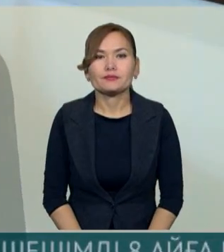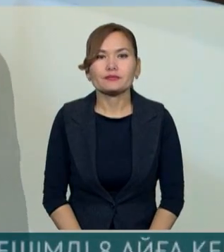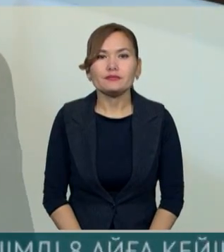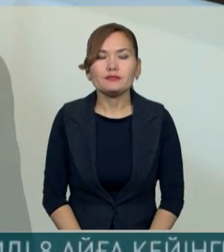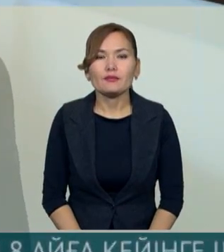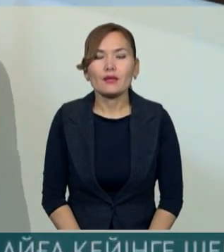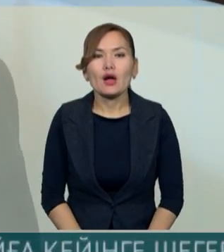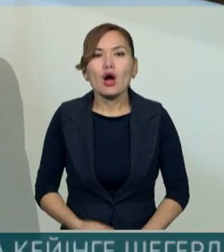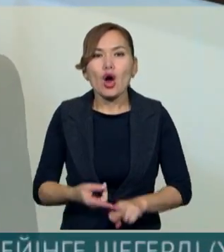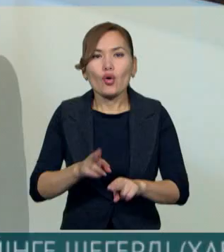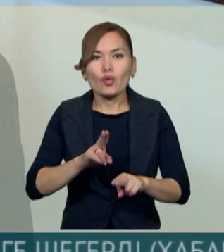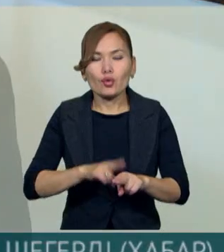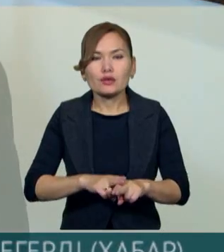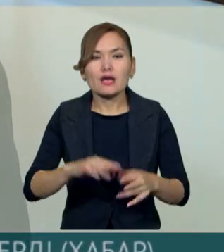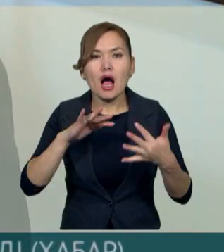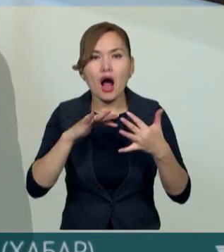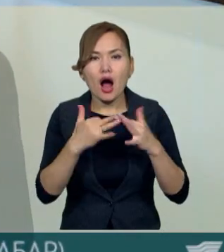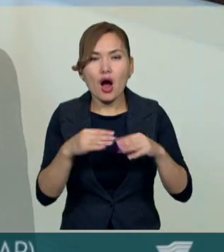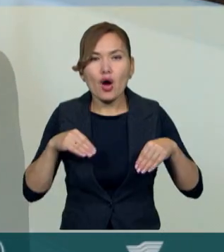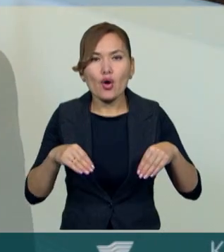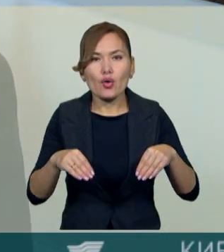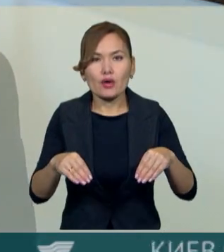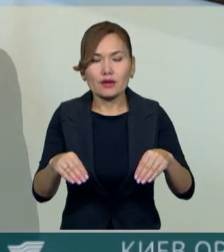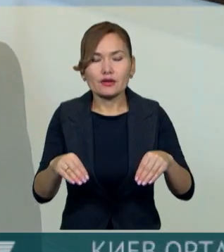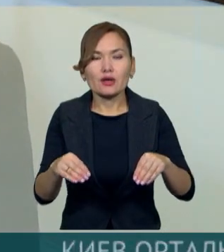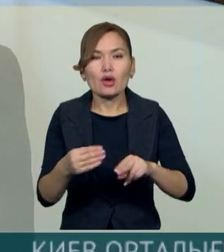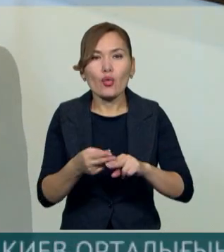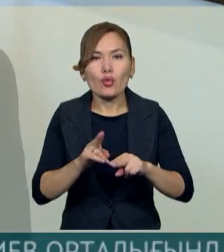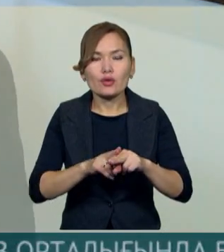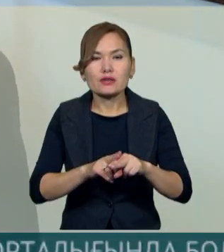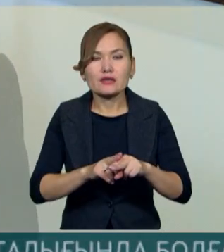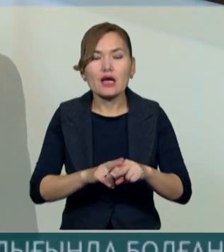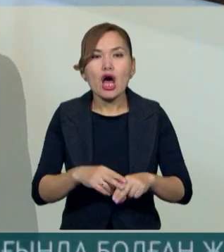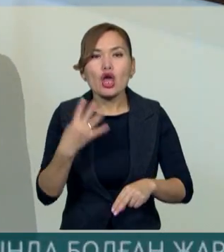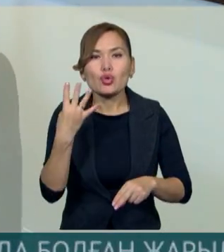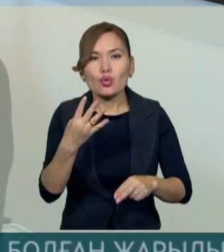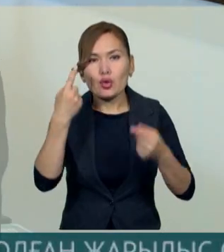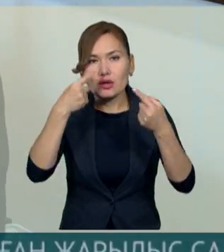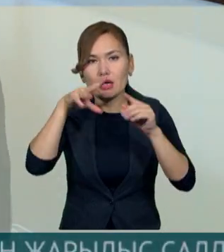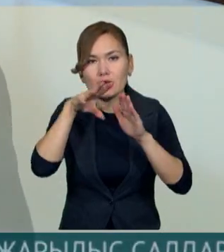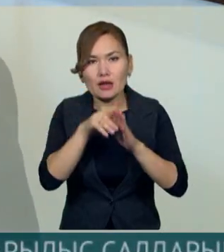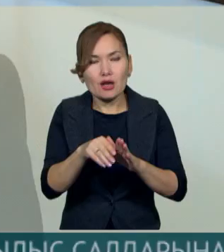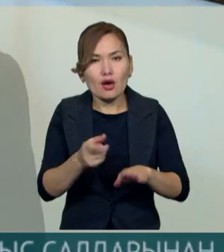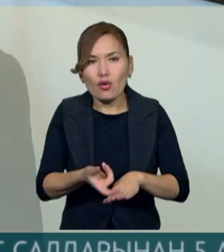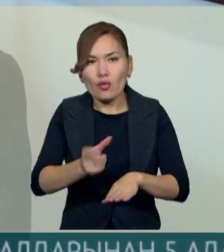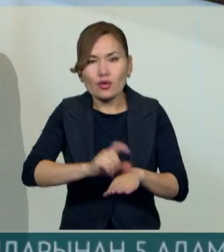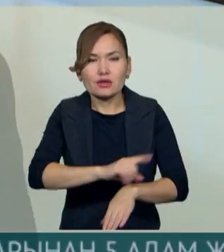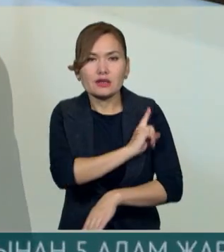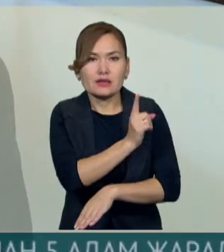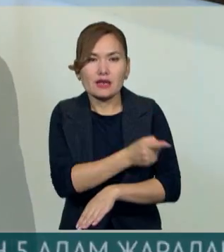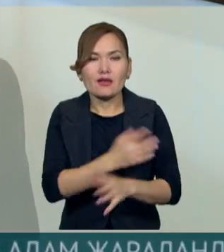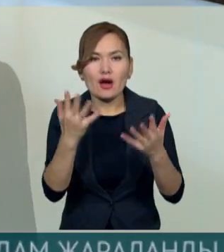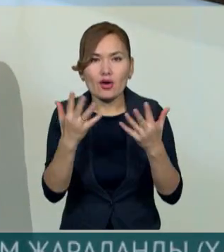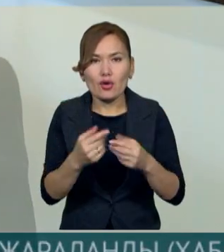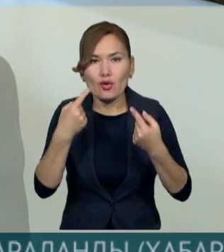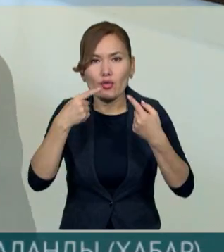Артықшылығы дала жағдайында 10 емес минутта 4 техниканың қалағанына ауыстырып қызметін атқара беруіңізге болады. Ешқандай бір болт